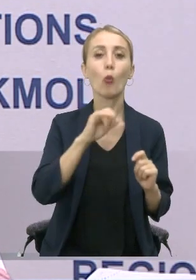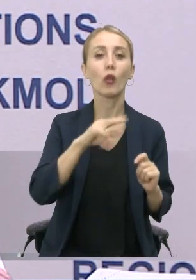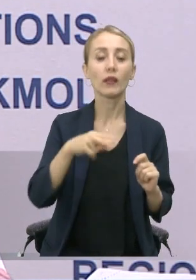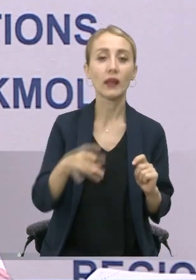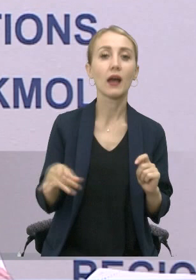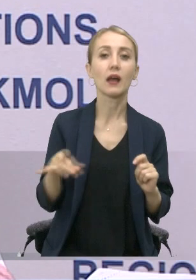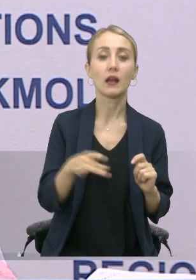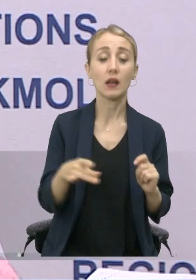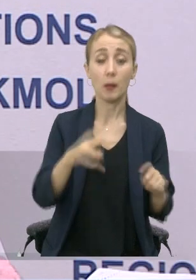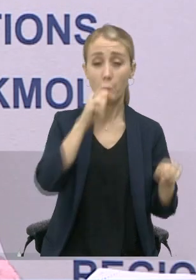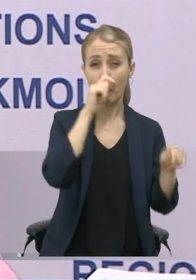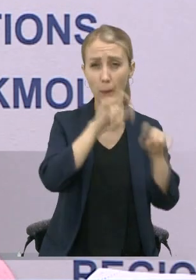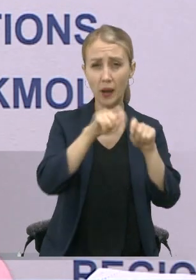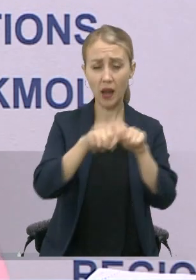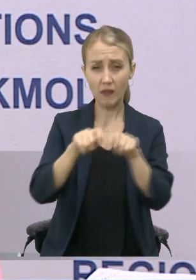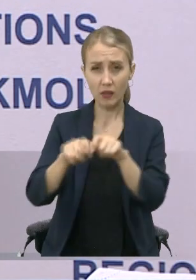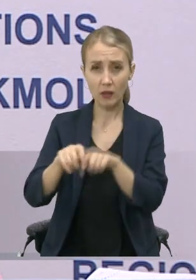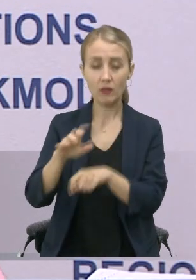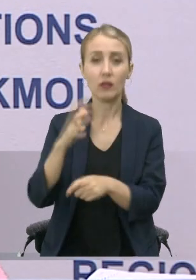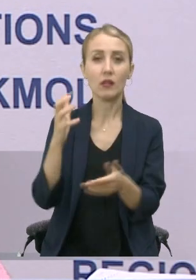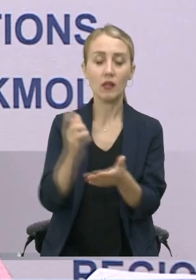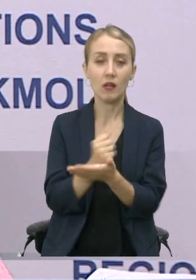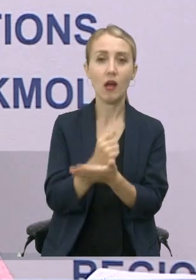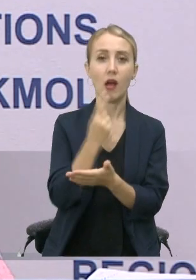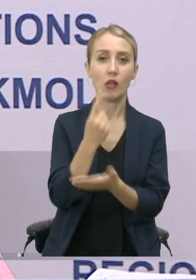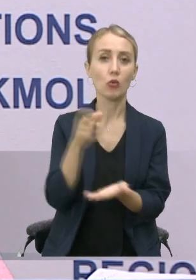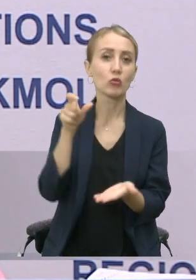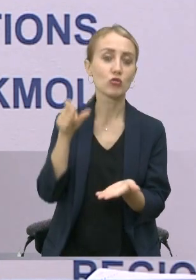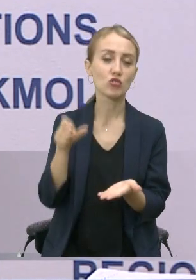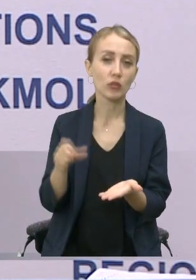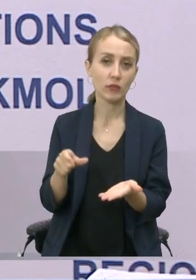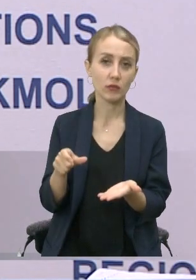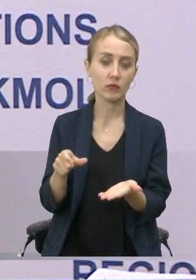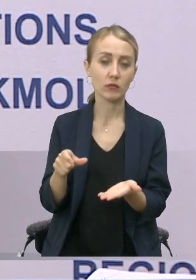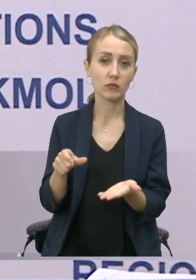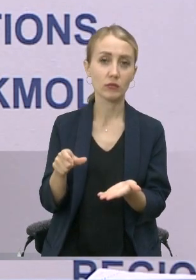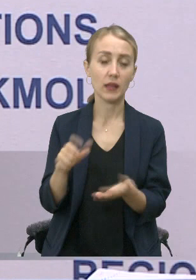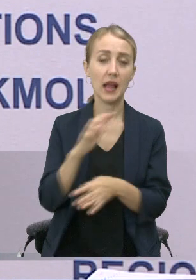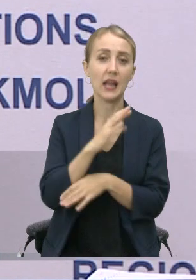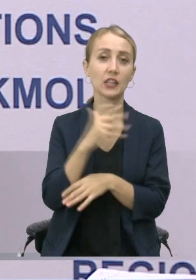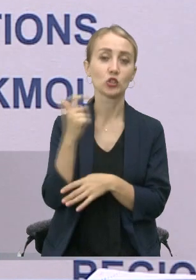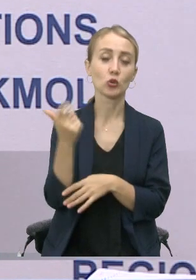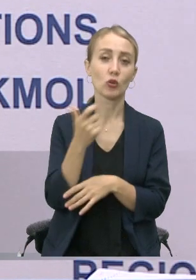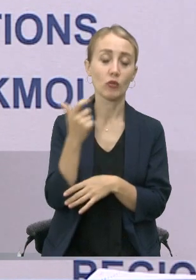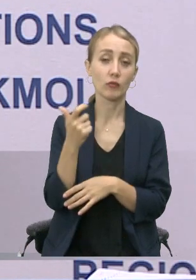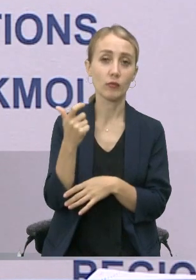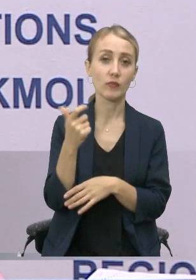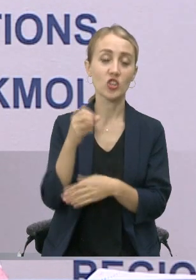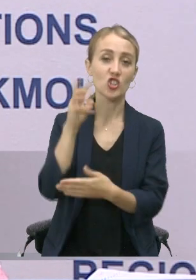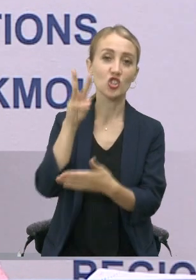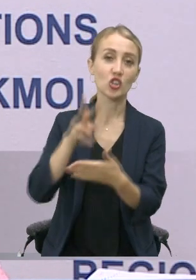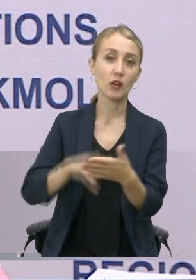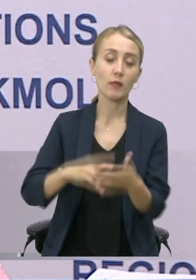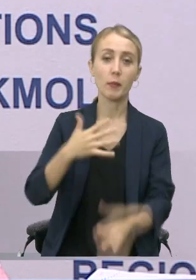результатам Ревы мероприятия административно ответственно включено одно ное лицо коммунально государственного учреждения ного хозяйства матин в виде штраф на